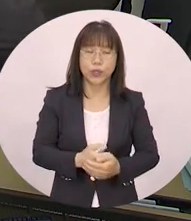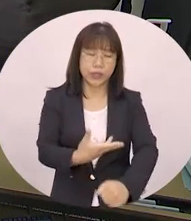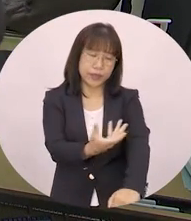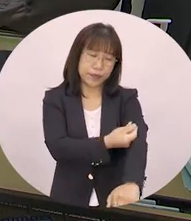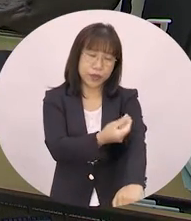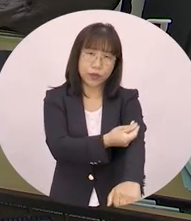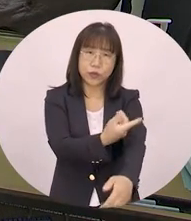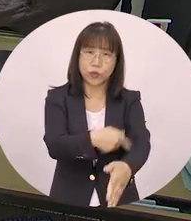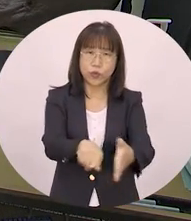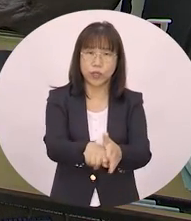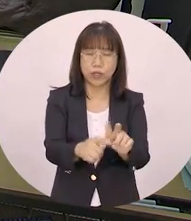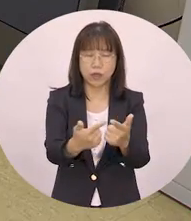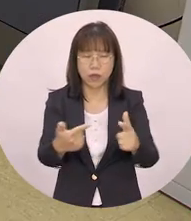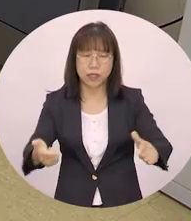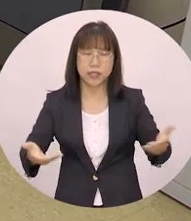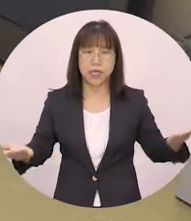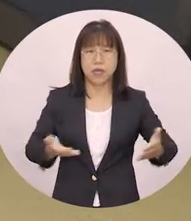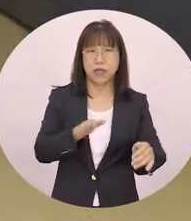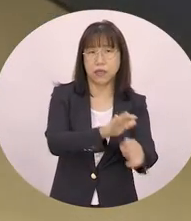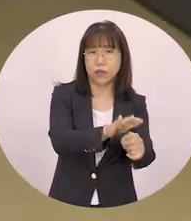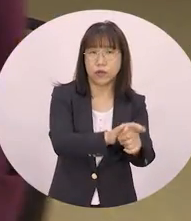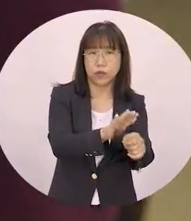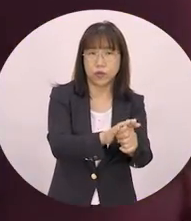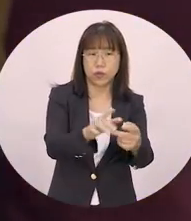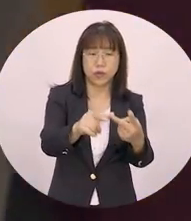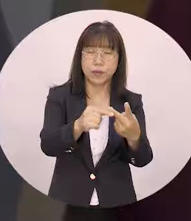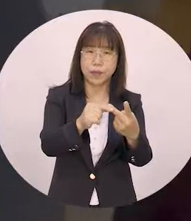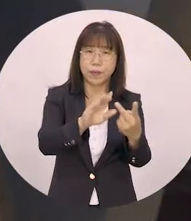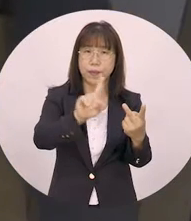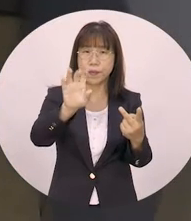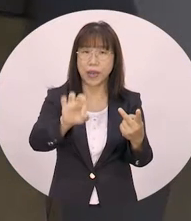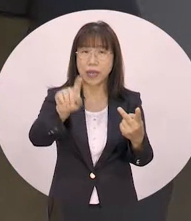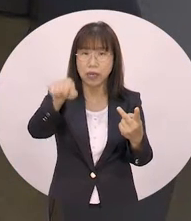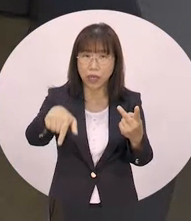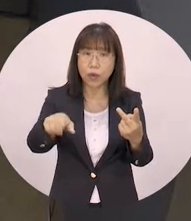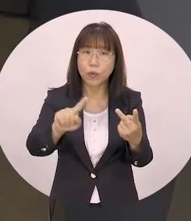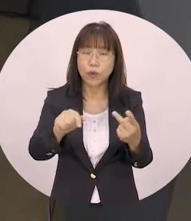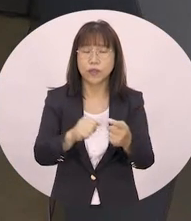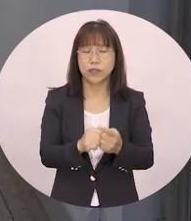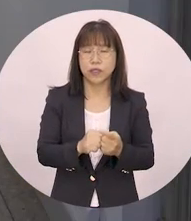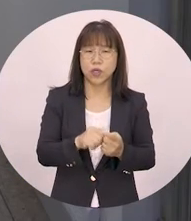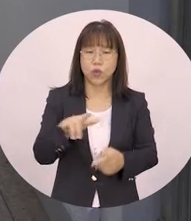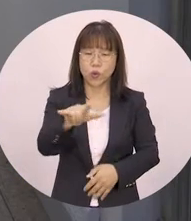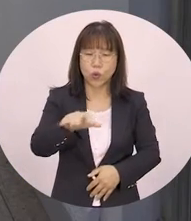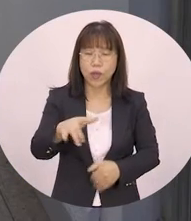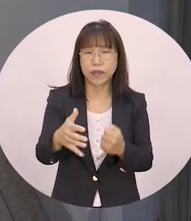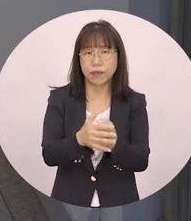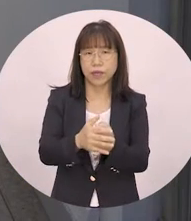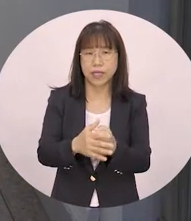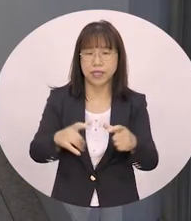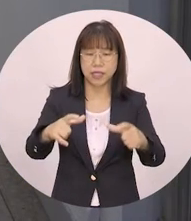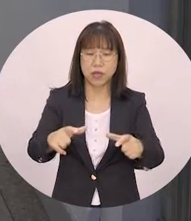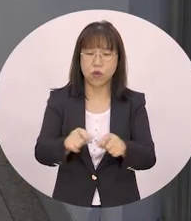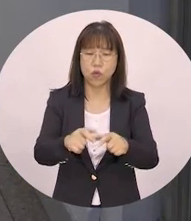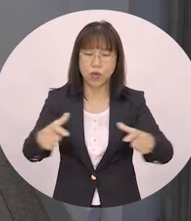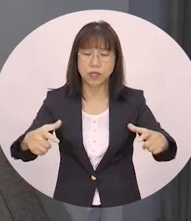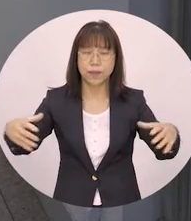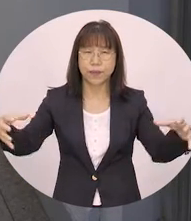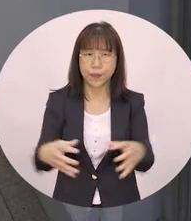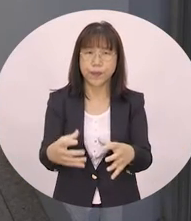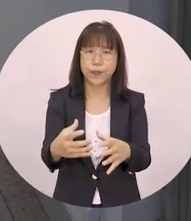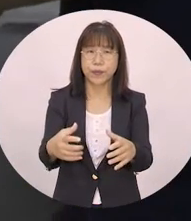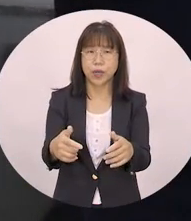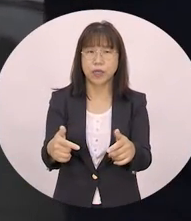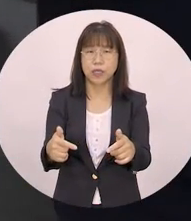참여자는 접종센터의 전반적인 업무를 지원하는 역할을 하게 되며, 우리 동네 방역 깔끔이는 코로나19의 지역사회